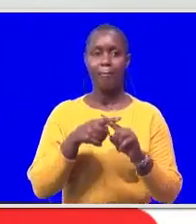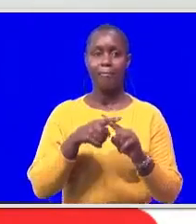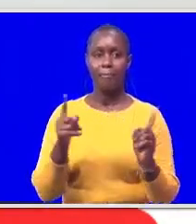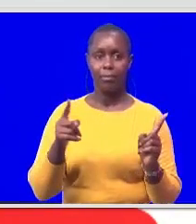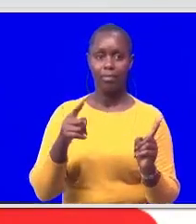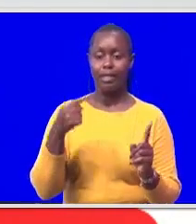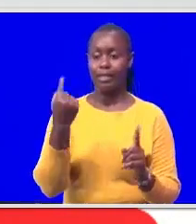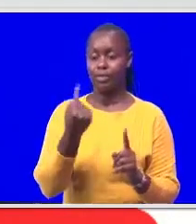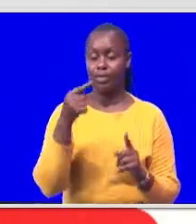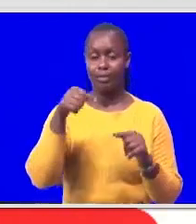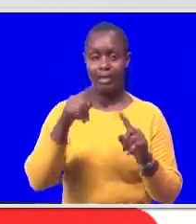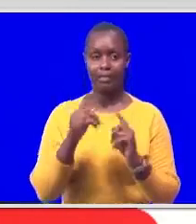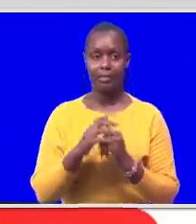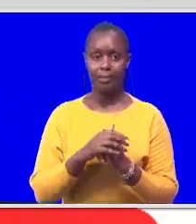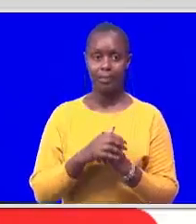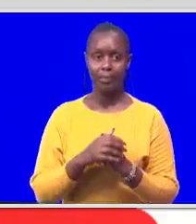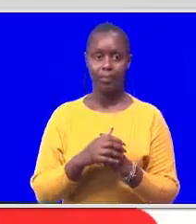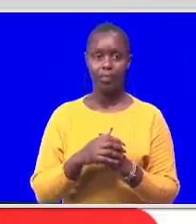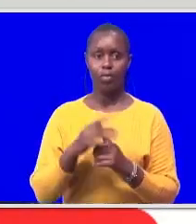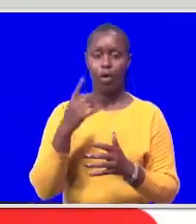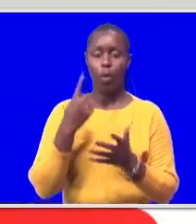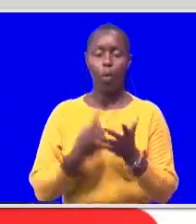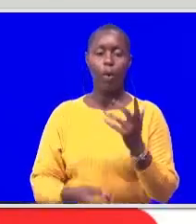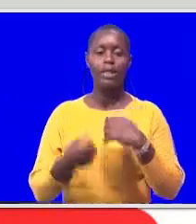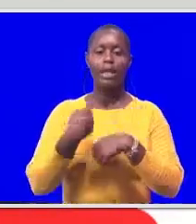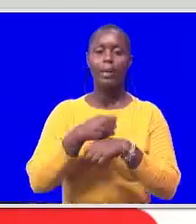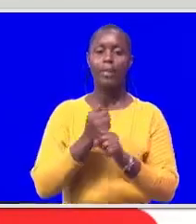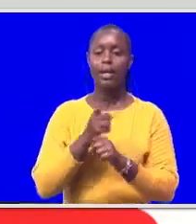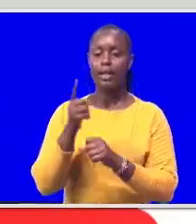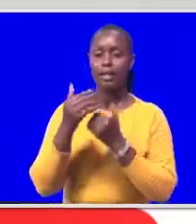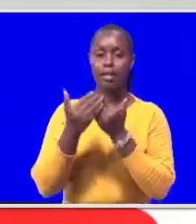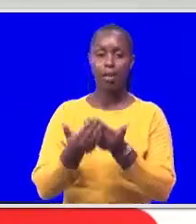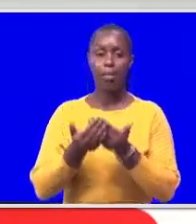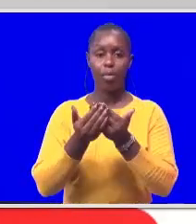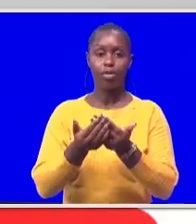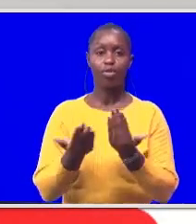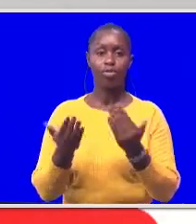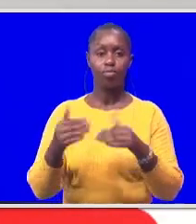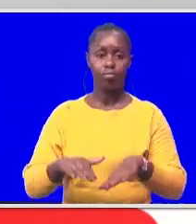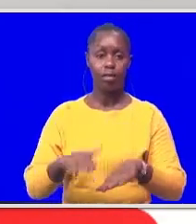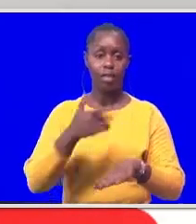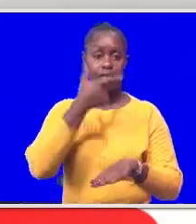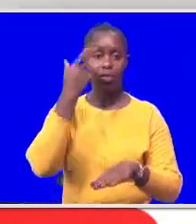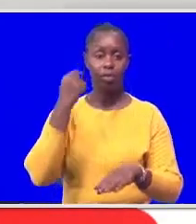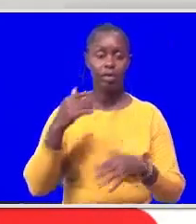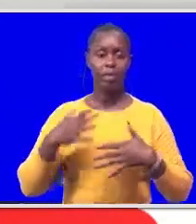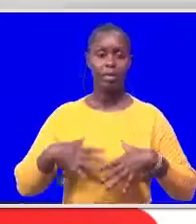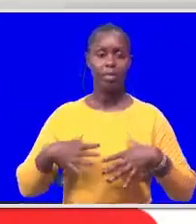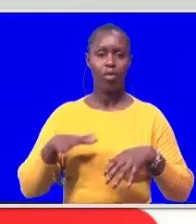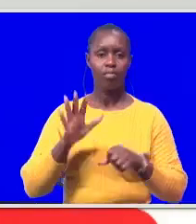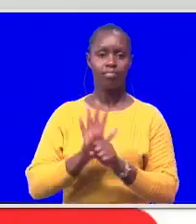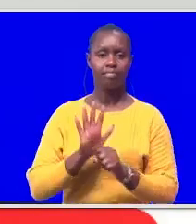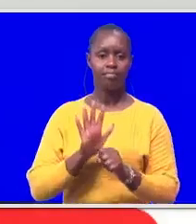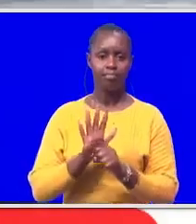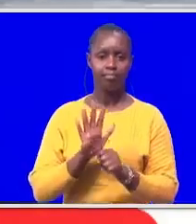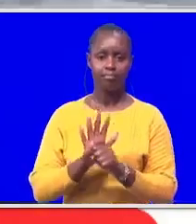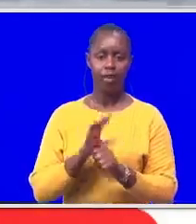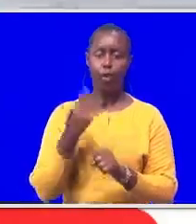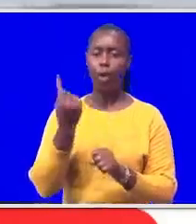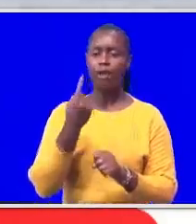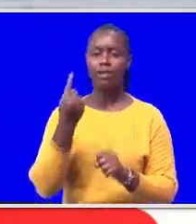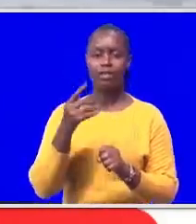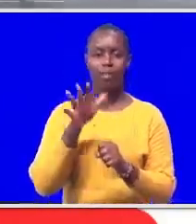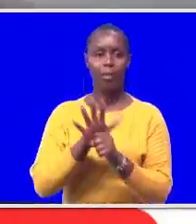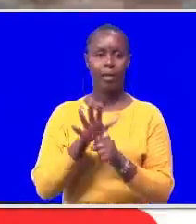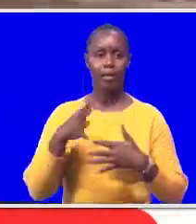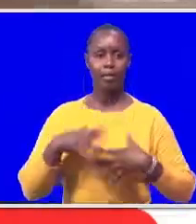ourselves. Ile boat kitu ambayo imefanya imezama ni overloading. Hakuna kitu kingine, ni overloading.